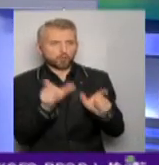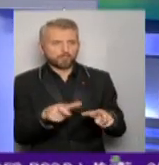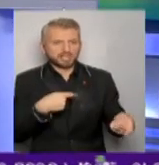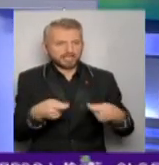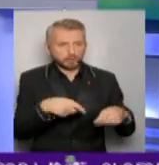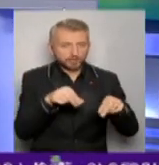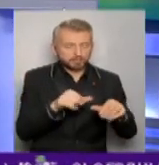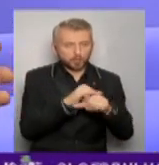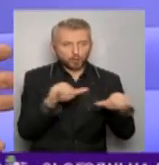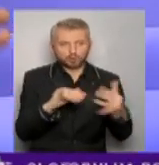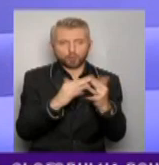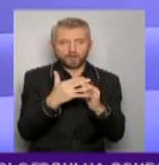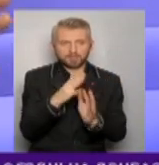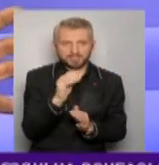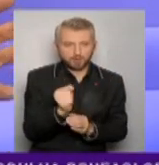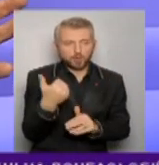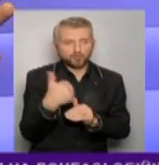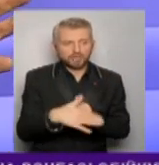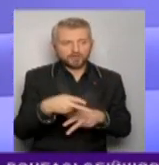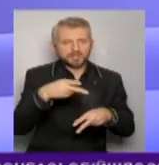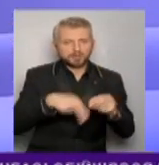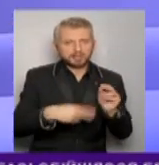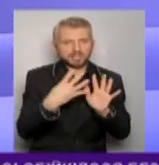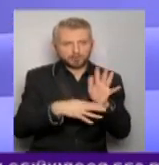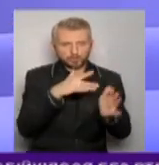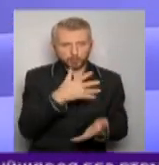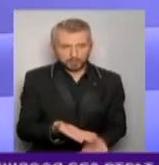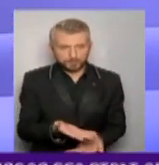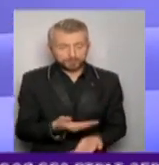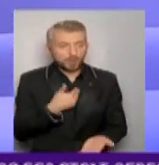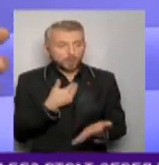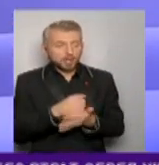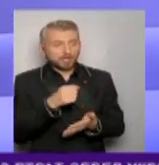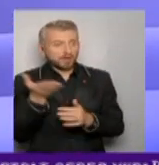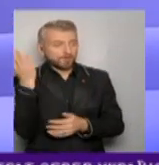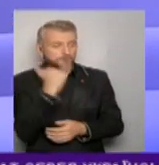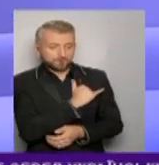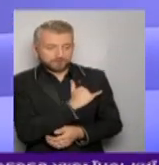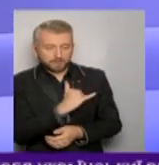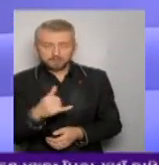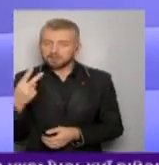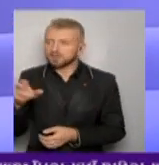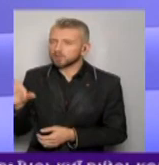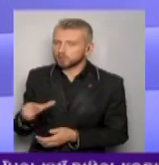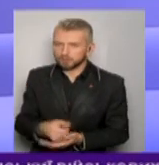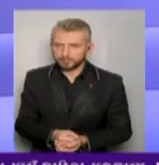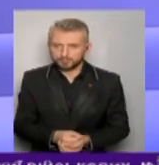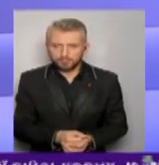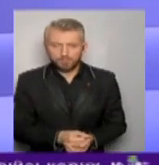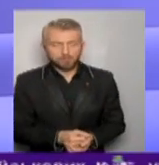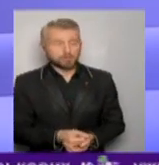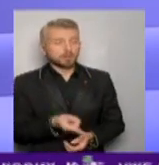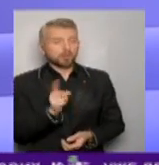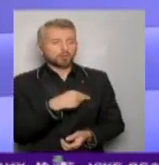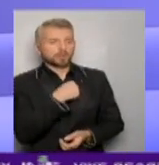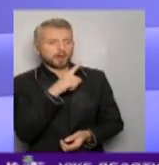і розвиток фермерства уже наприкінці 90-х років. І от від тих пір... 20 секунд у нас, будь ласка. Так. Тому я за